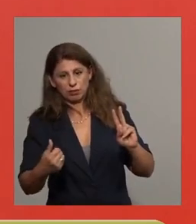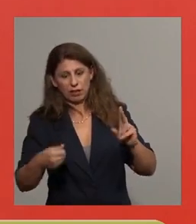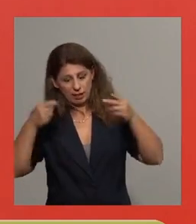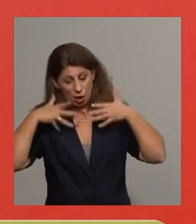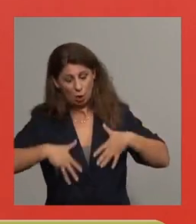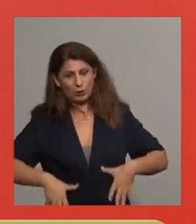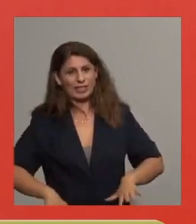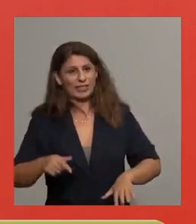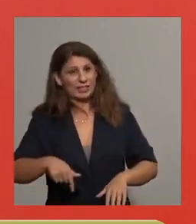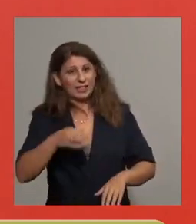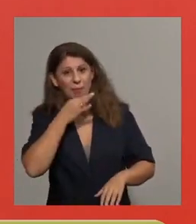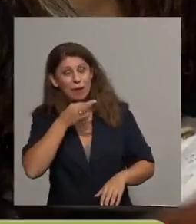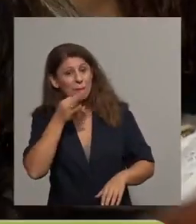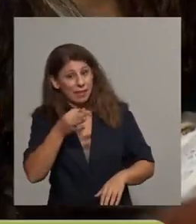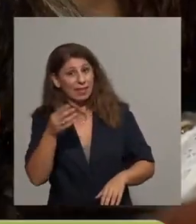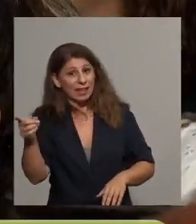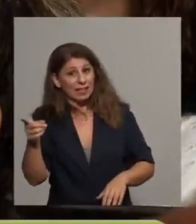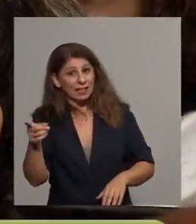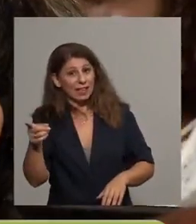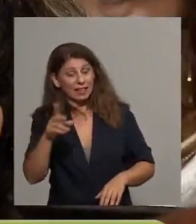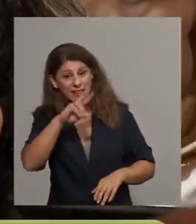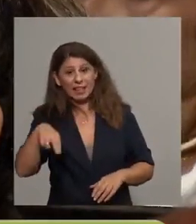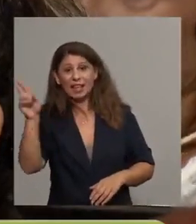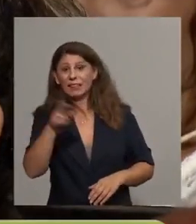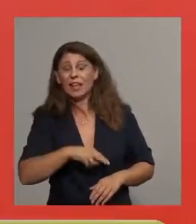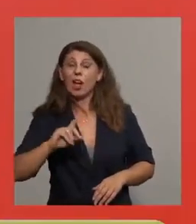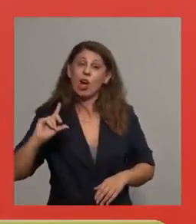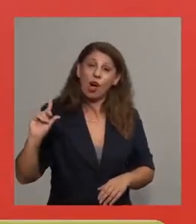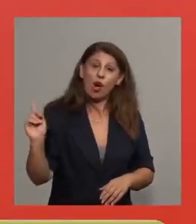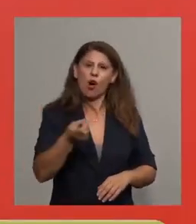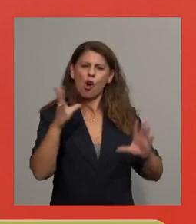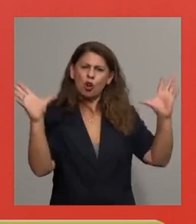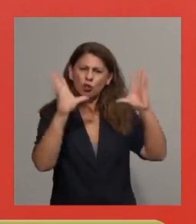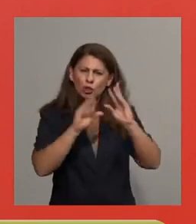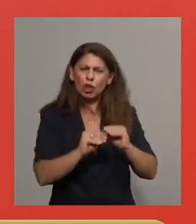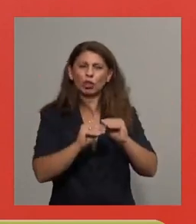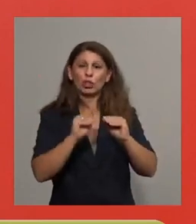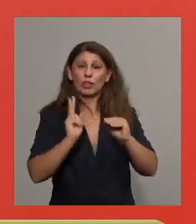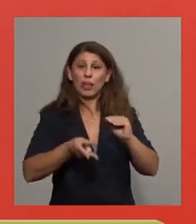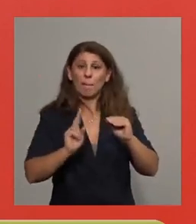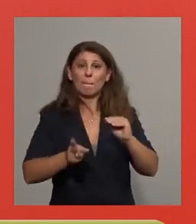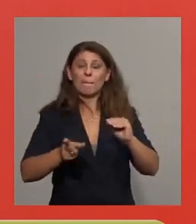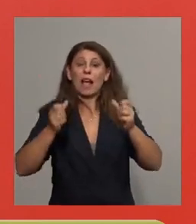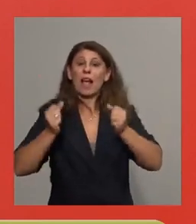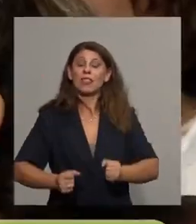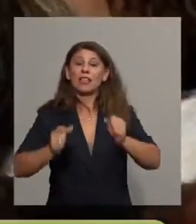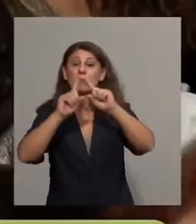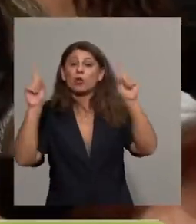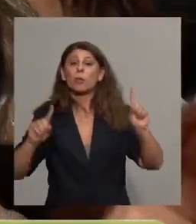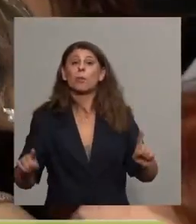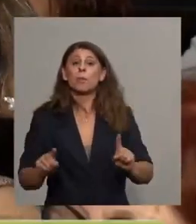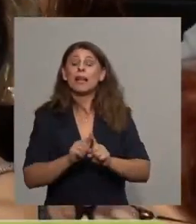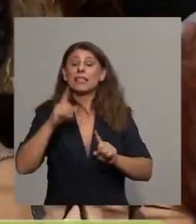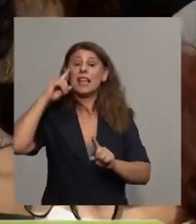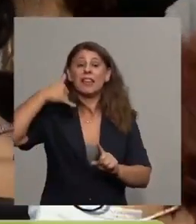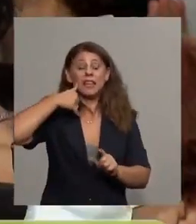λουστεί? Σήμερα μιλάνε και για την κατάργηση όλου του σκοτεινού και επικίνδυνου θεσμικού πλαισίου για